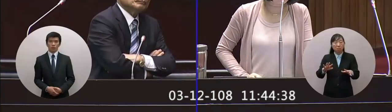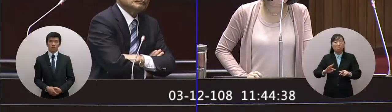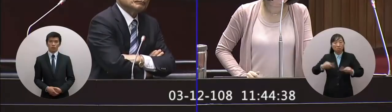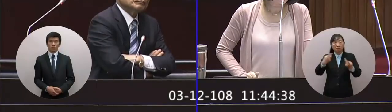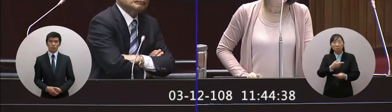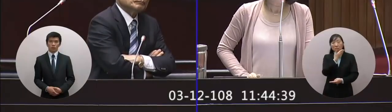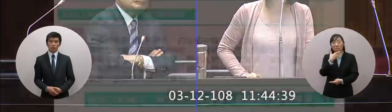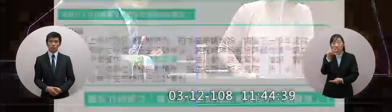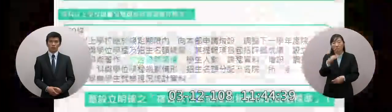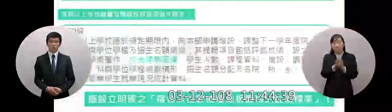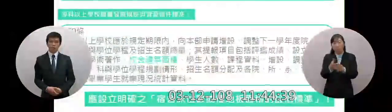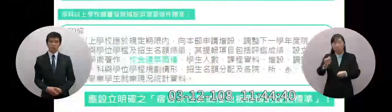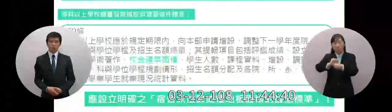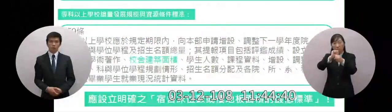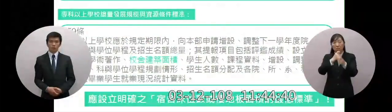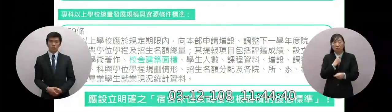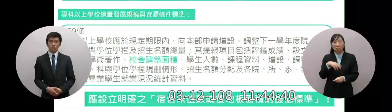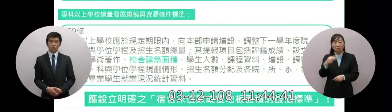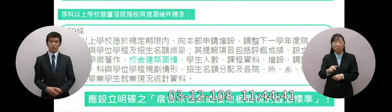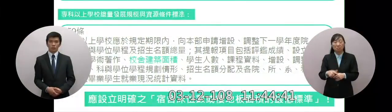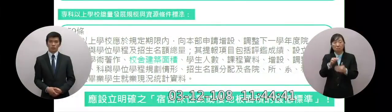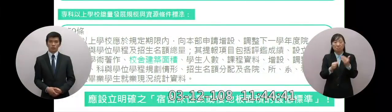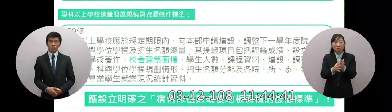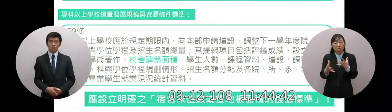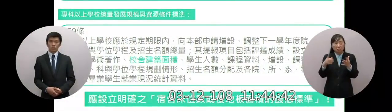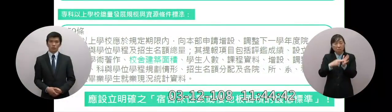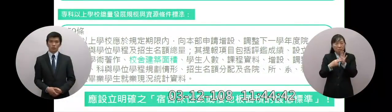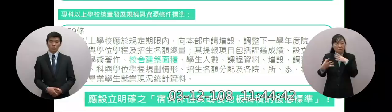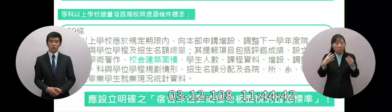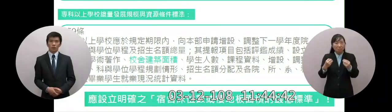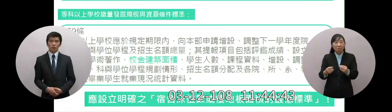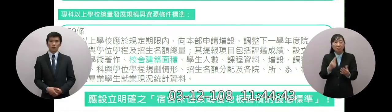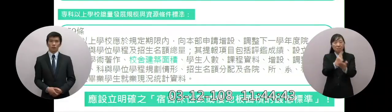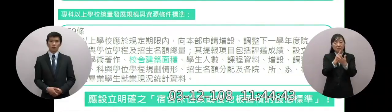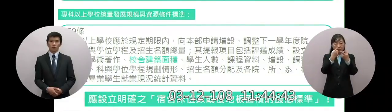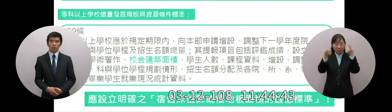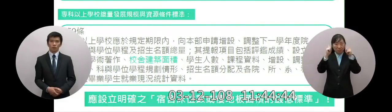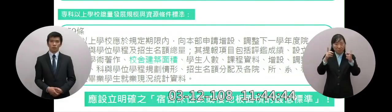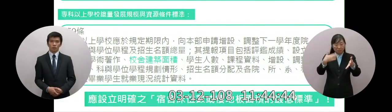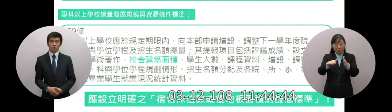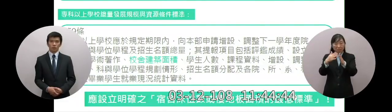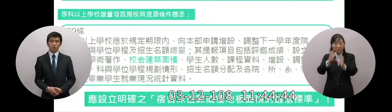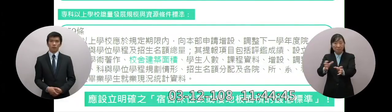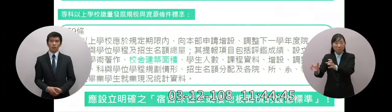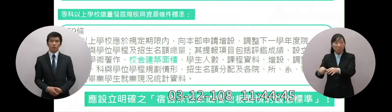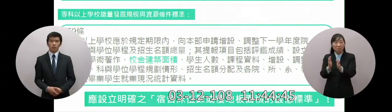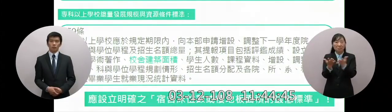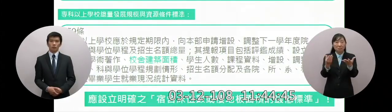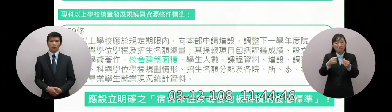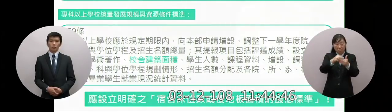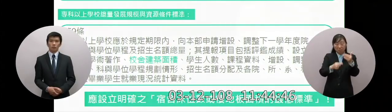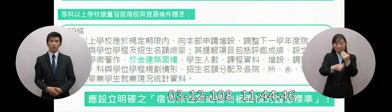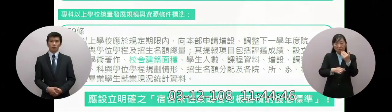助。下一个，基本规范不清，各校盖宿舍没有一个公共面积、公共空间的需求的规